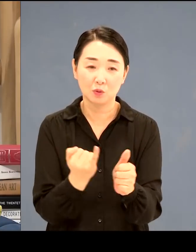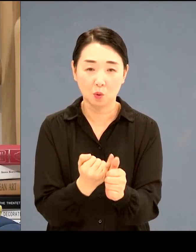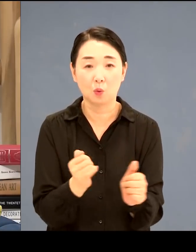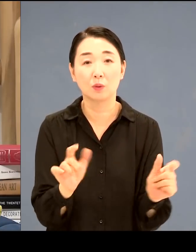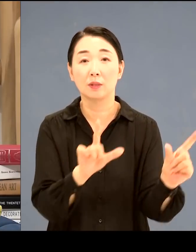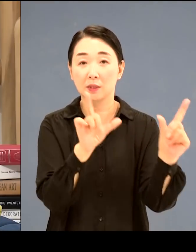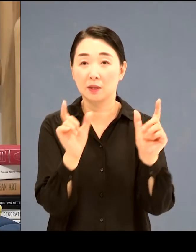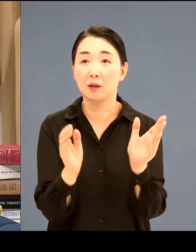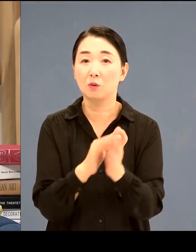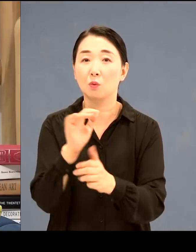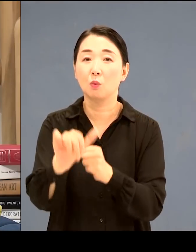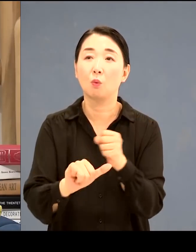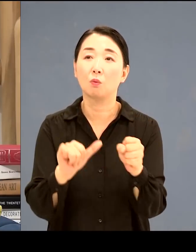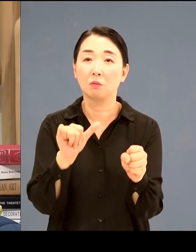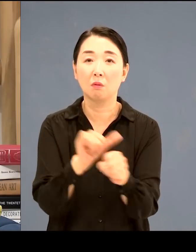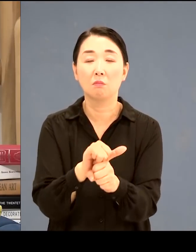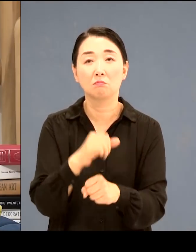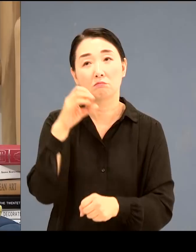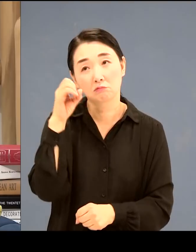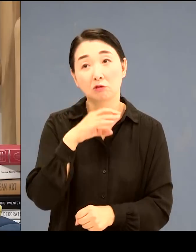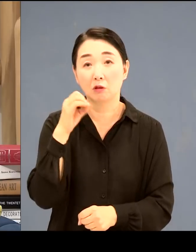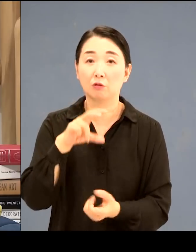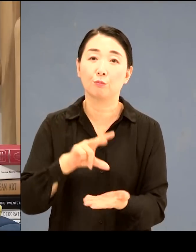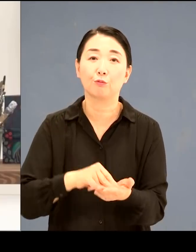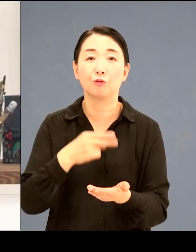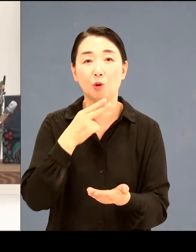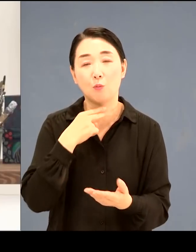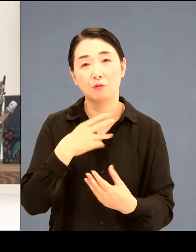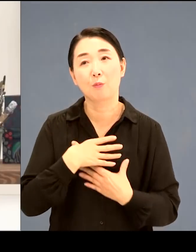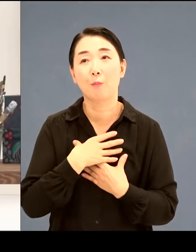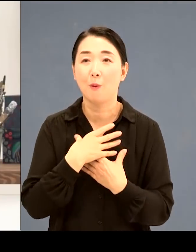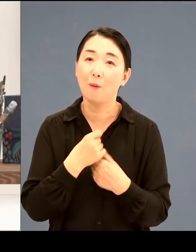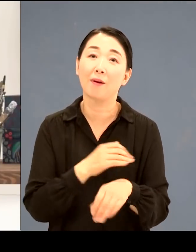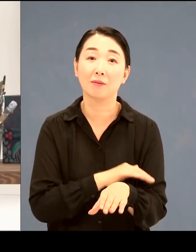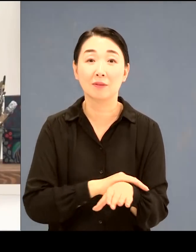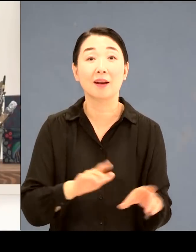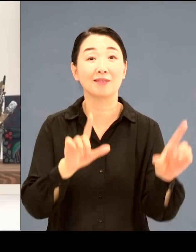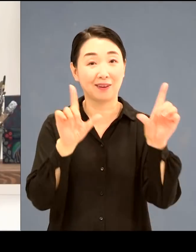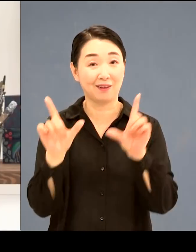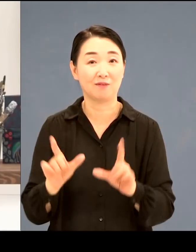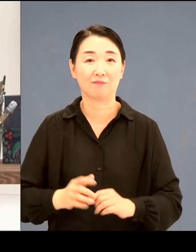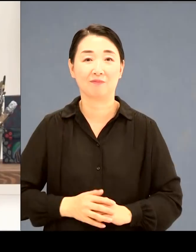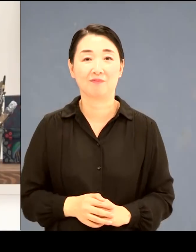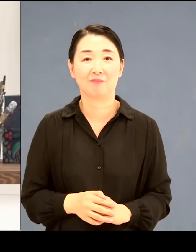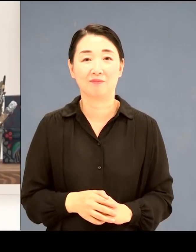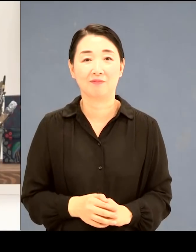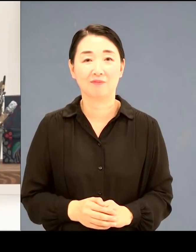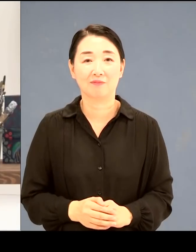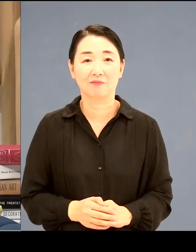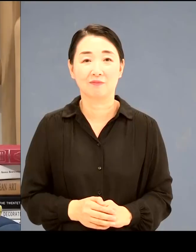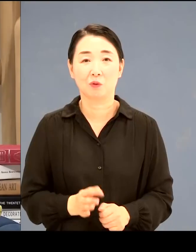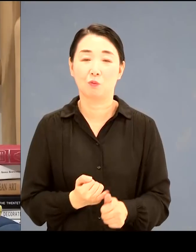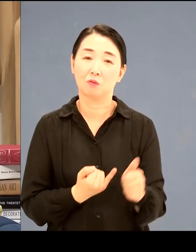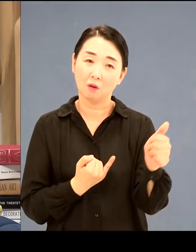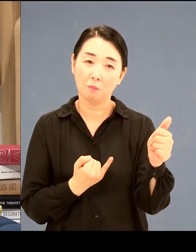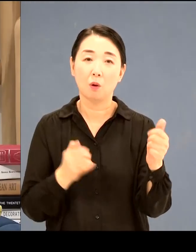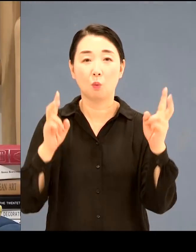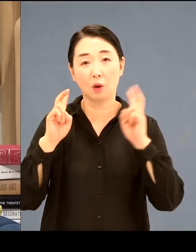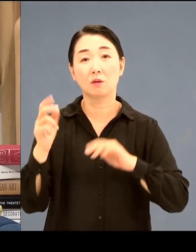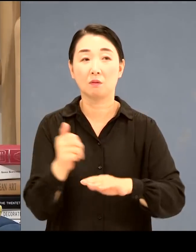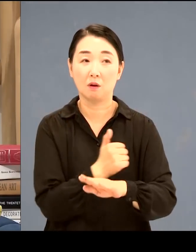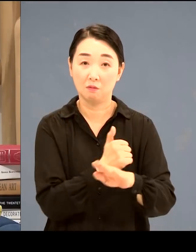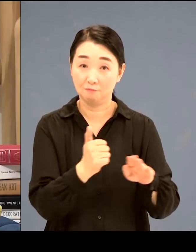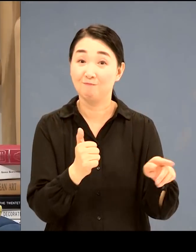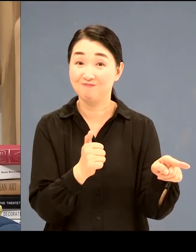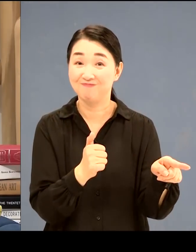5년까지는 너무 무탈하게 평온하게 그냥 살았어요. 저희 남편이 그냥 직장 생활을